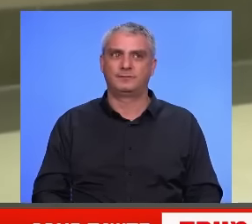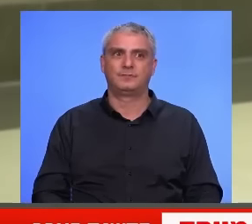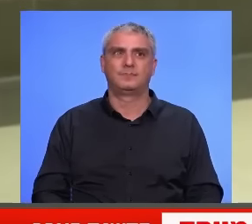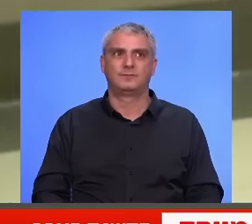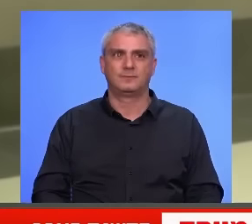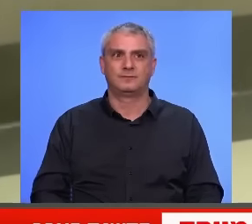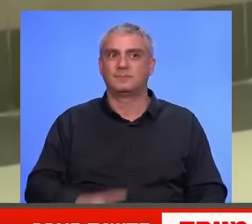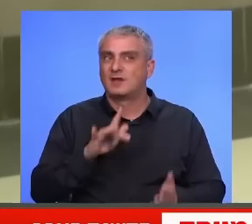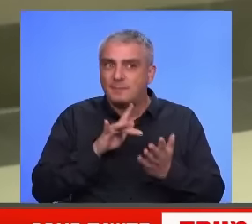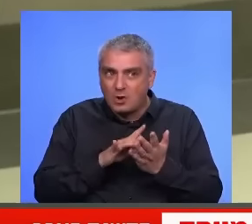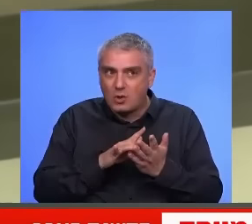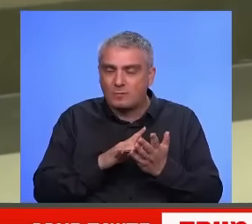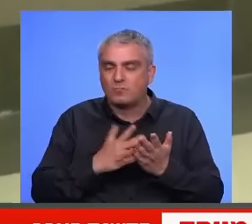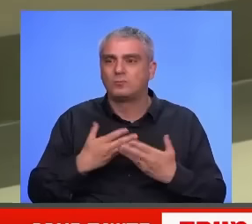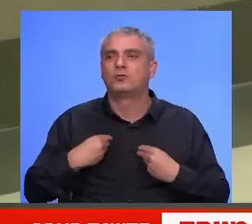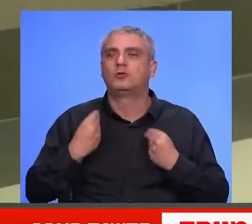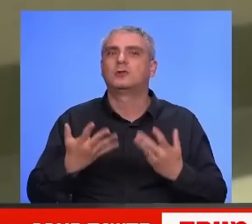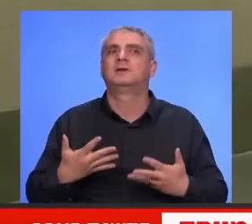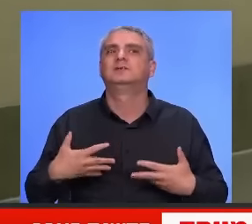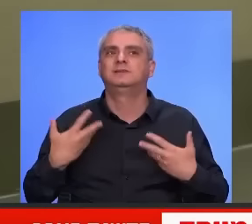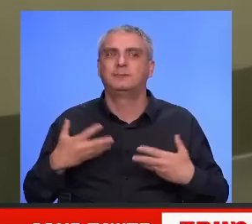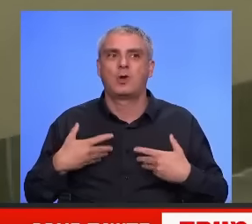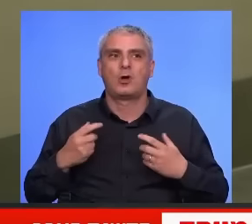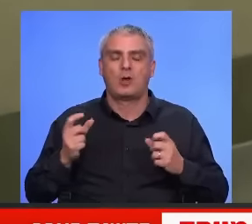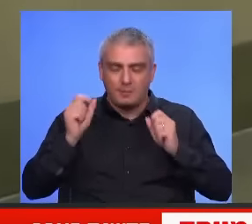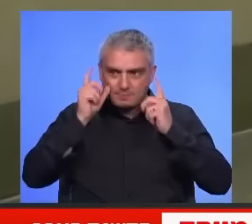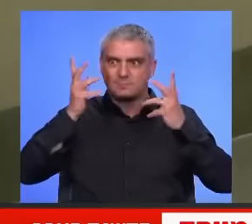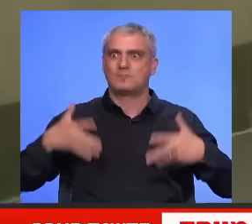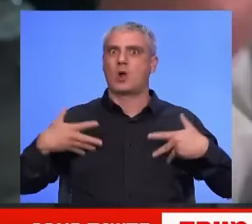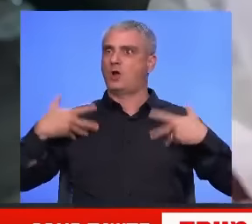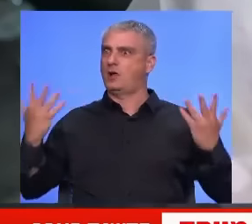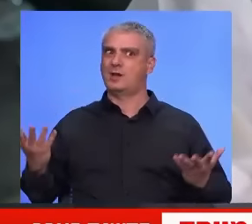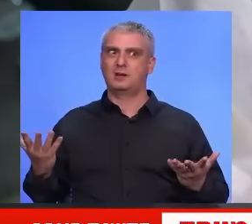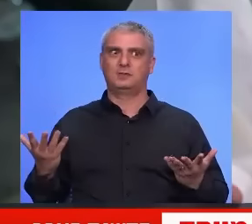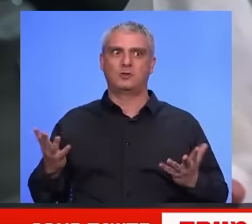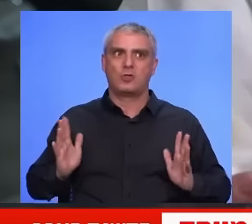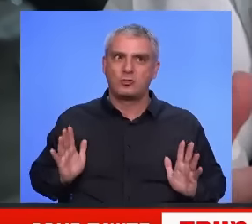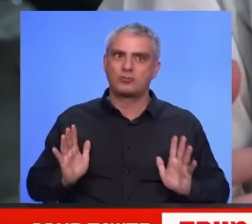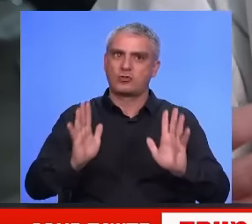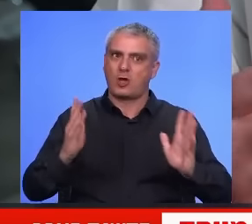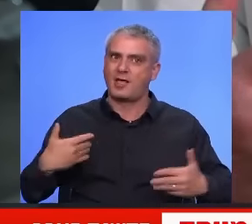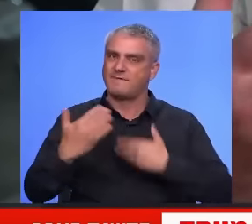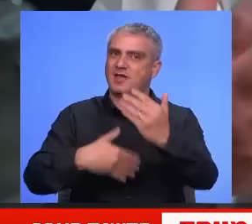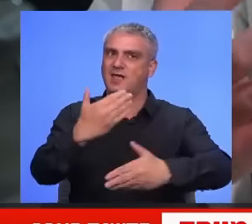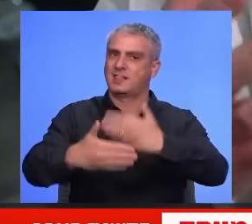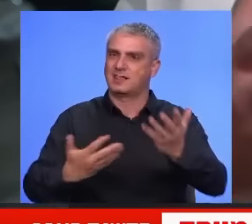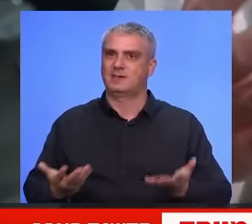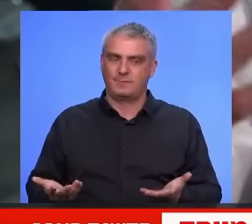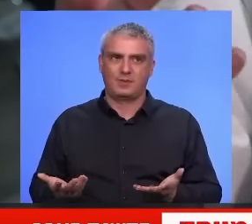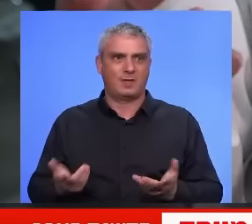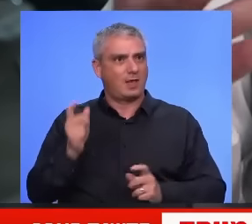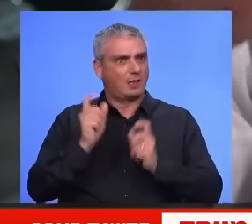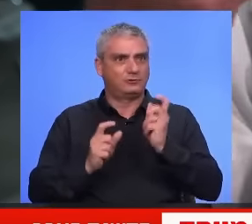זה מקום שנותן שמחה, שמעורר, שדוחף קדימה.